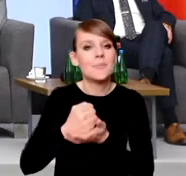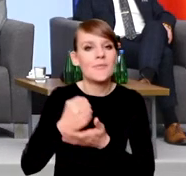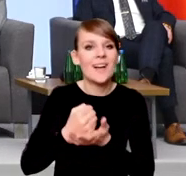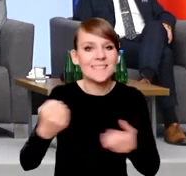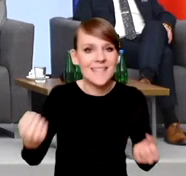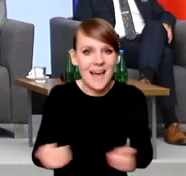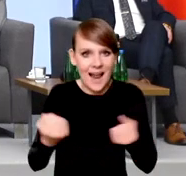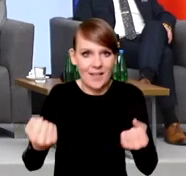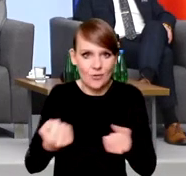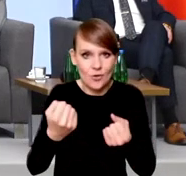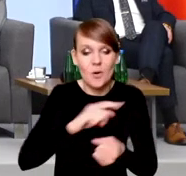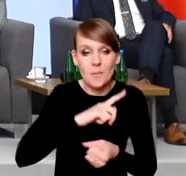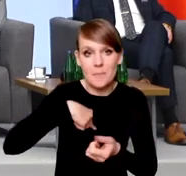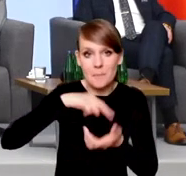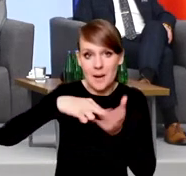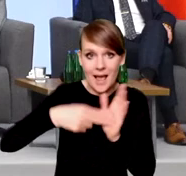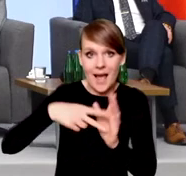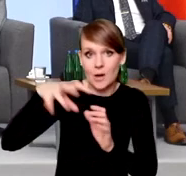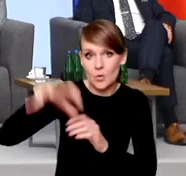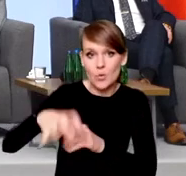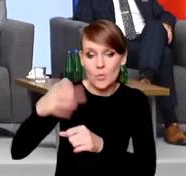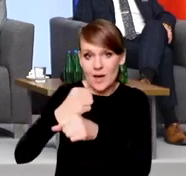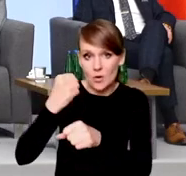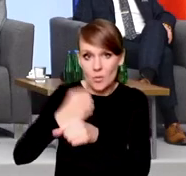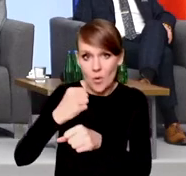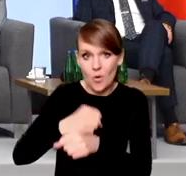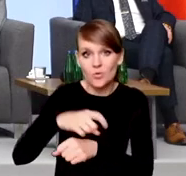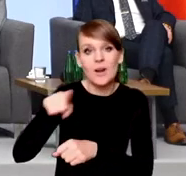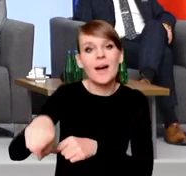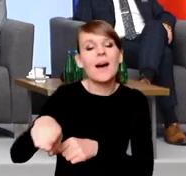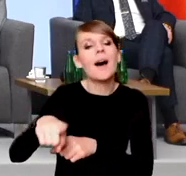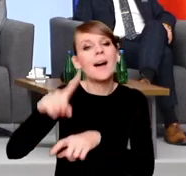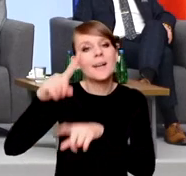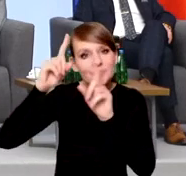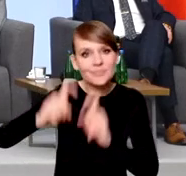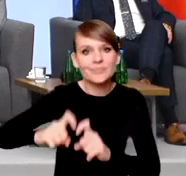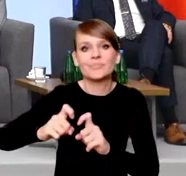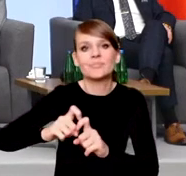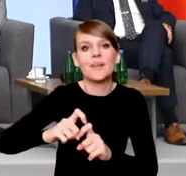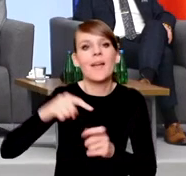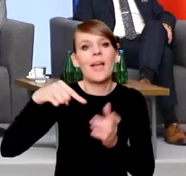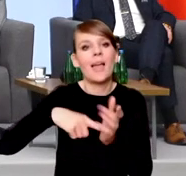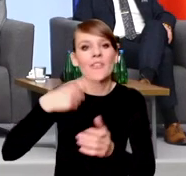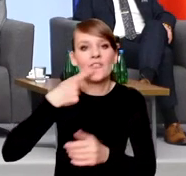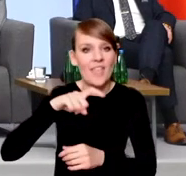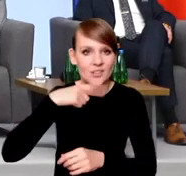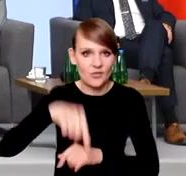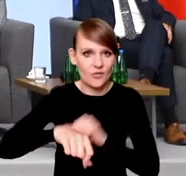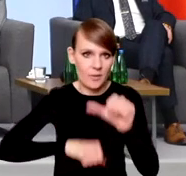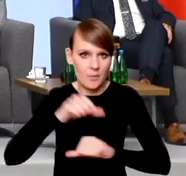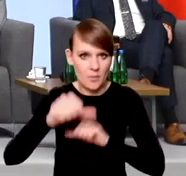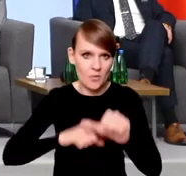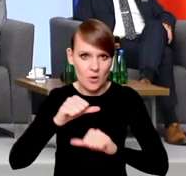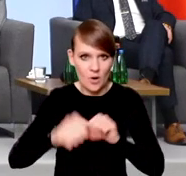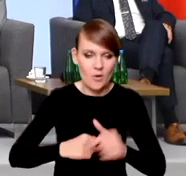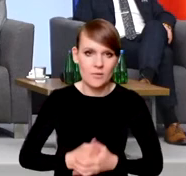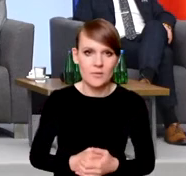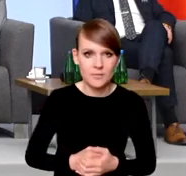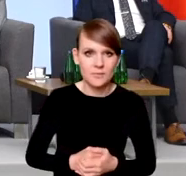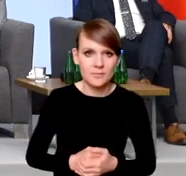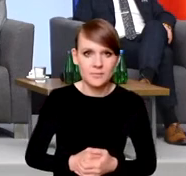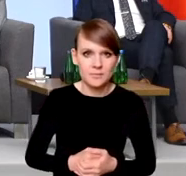Planujemy, że ta grupa robocza rozpocznie swoje prace w kwietniu bieżącego roku i